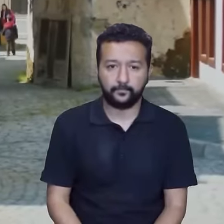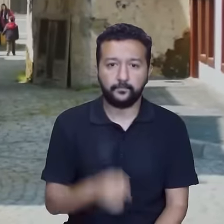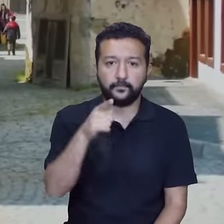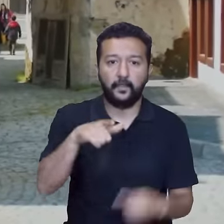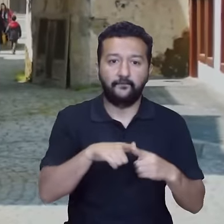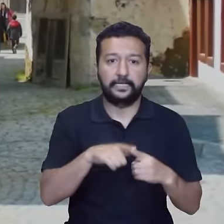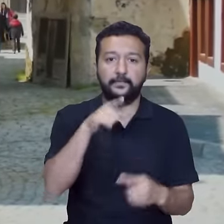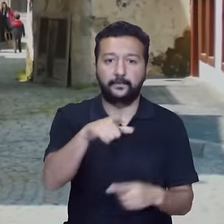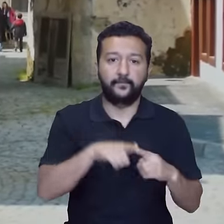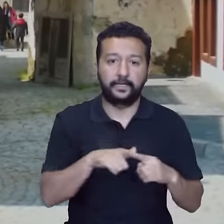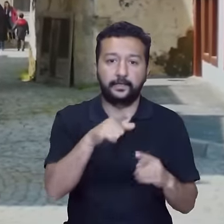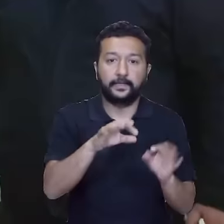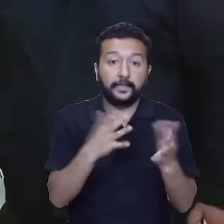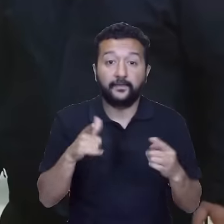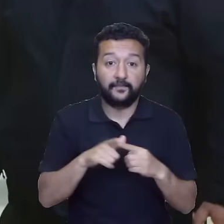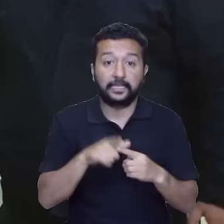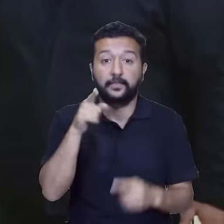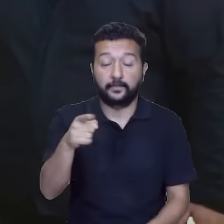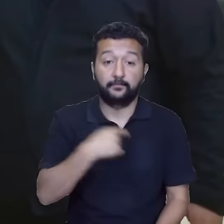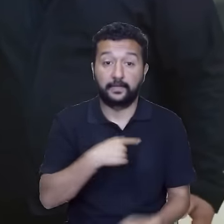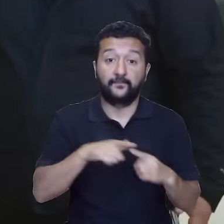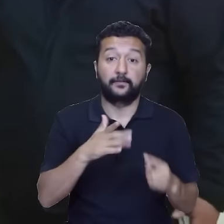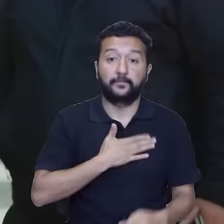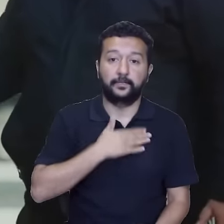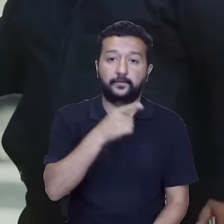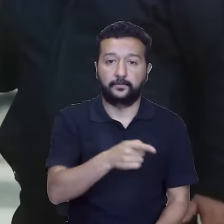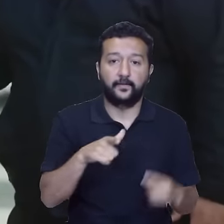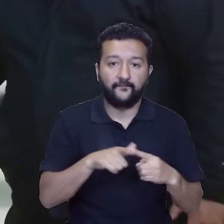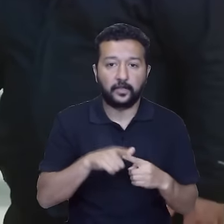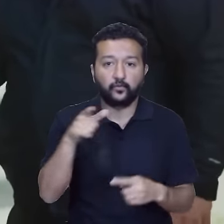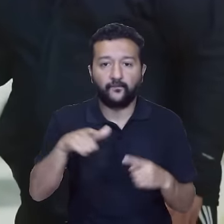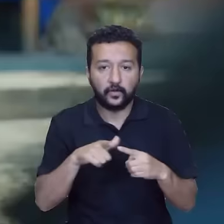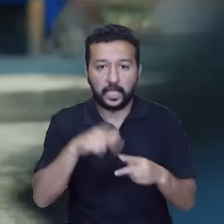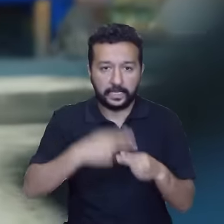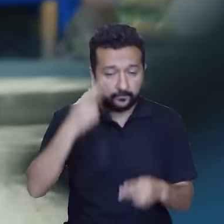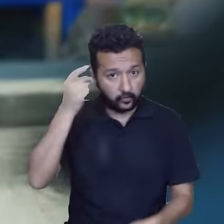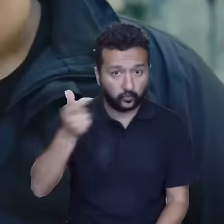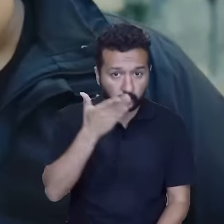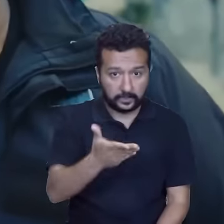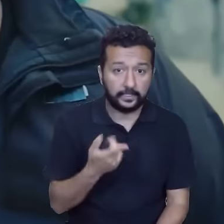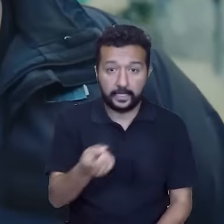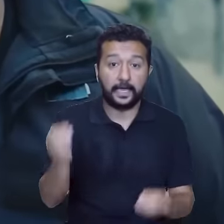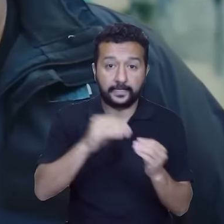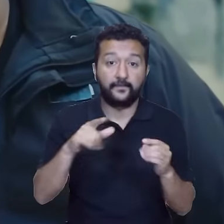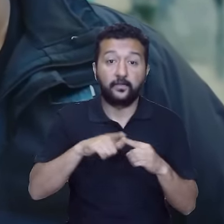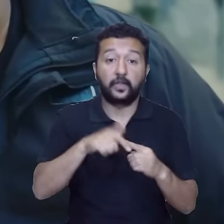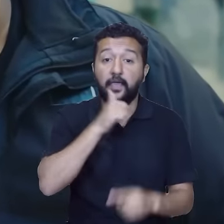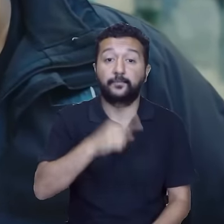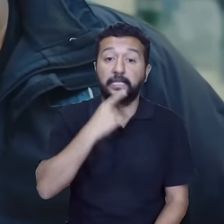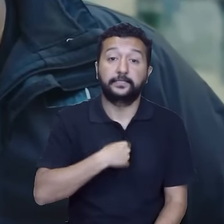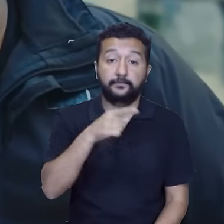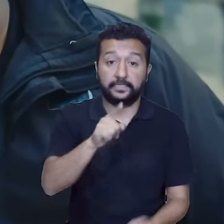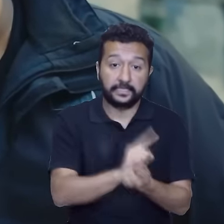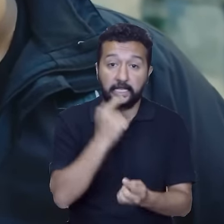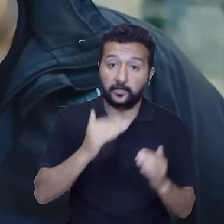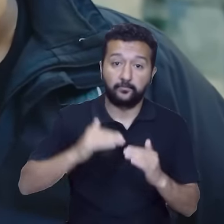Feride, Feride. Ne? Feride, benim Feride. Feridun oğlum, Feridun adımı da mı unuttun ya? Ayrıca Feridun abi diyeceksin.